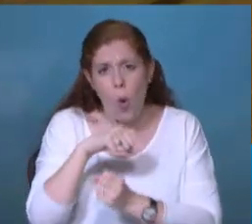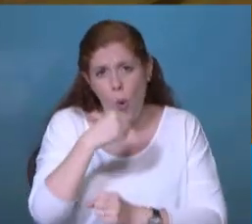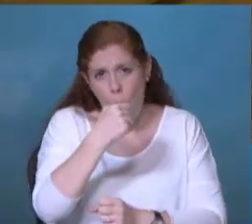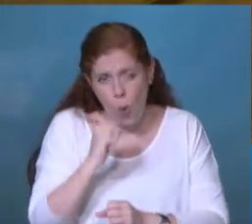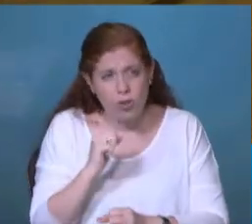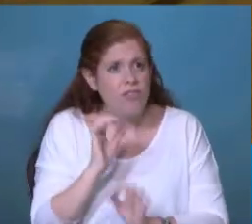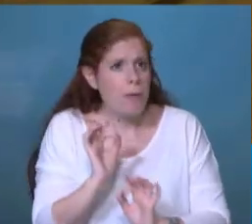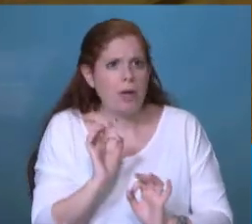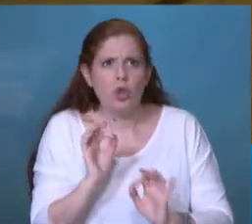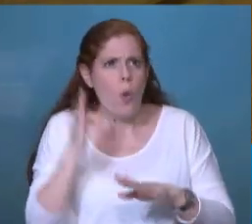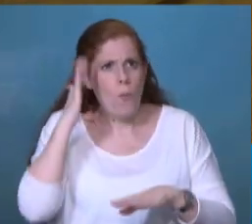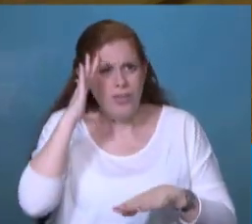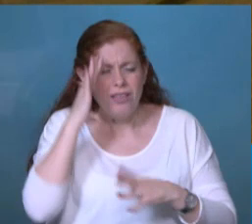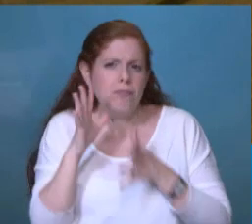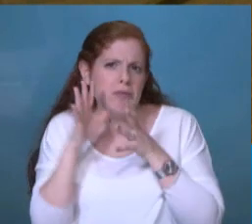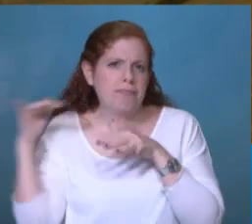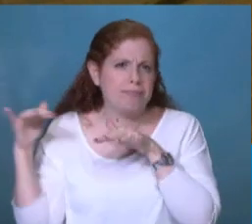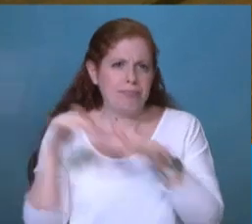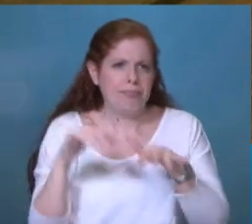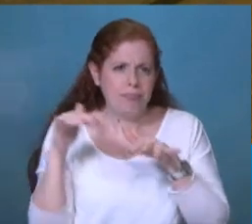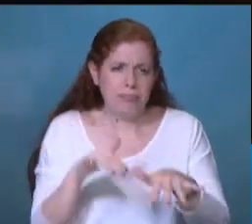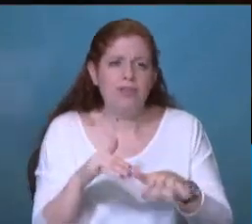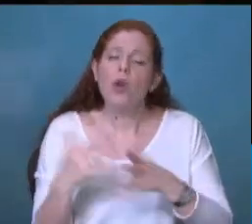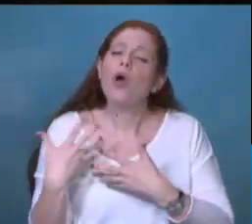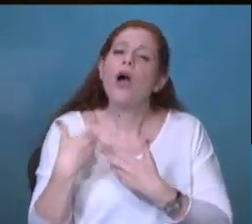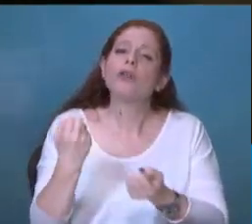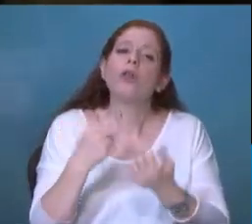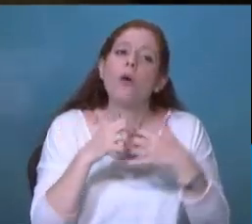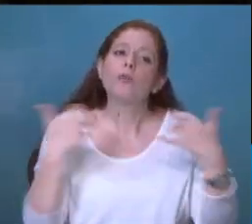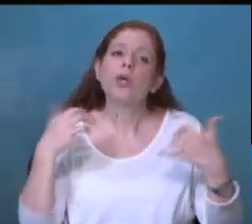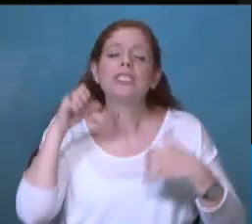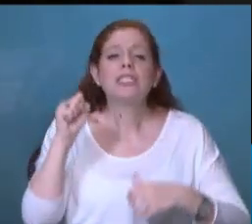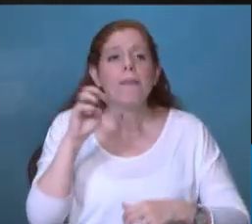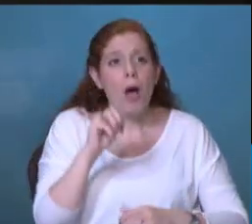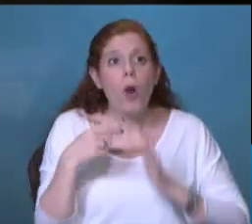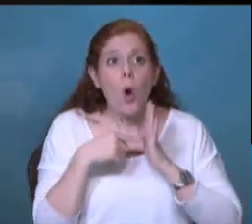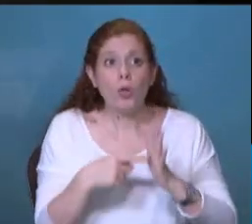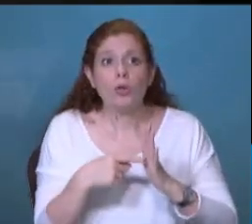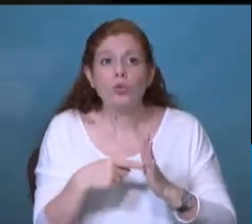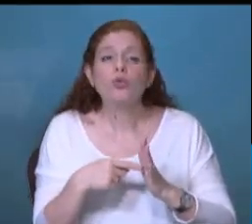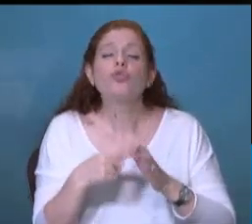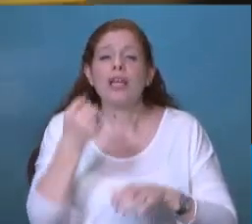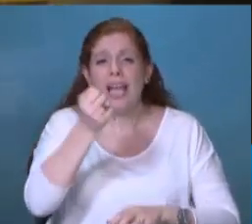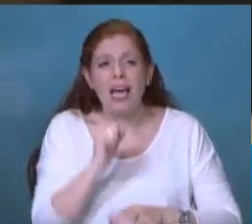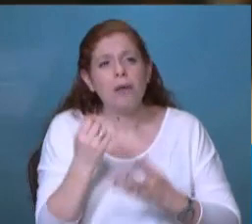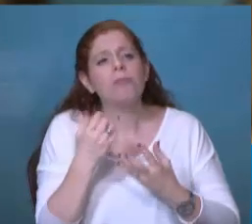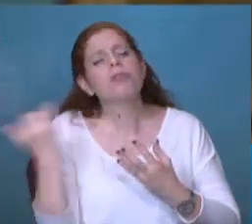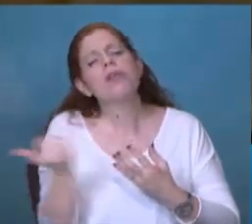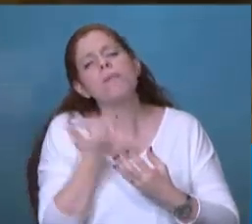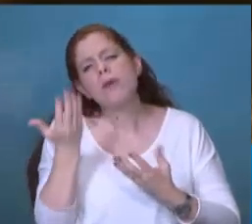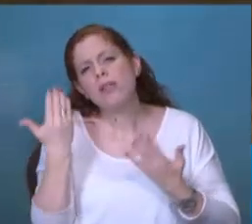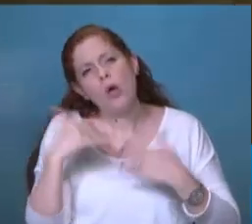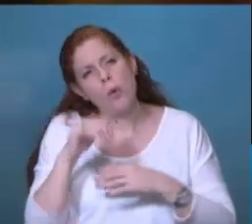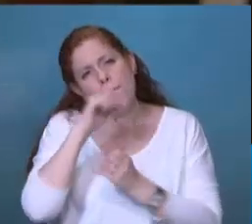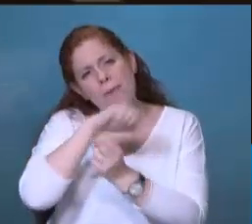מנחילי המבקרים, ולוקחת אותנו למוזיאון סן מרקו להראות לנו שתיירים היו בוונציה בהמוניהם מאז